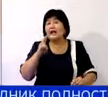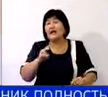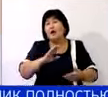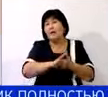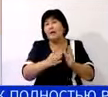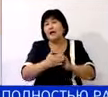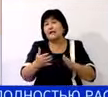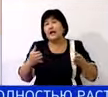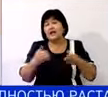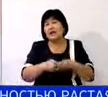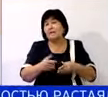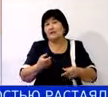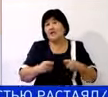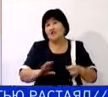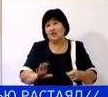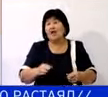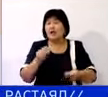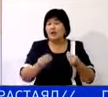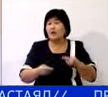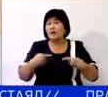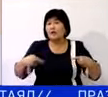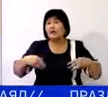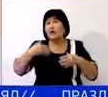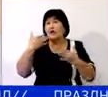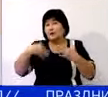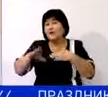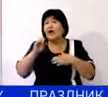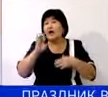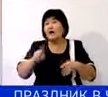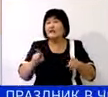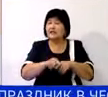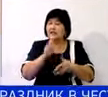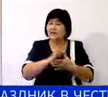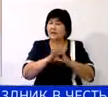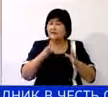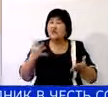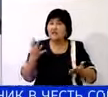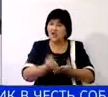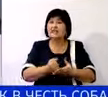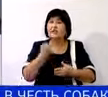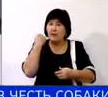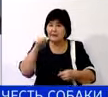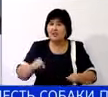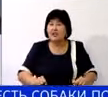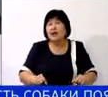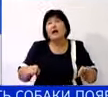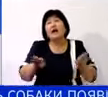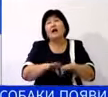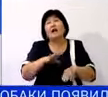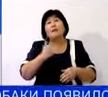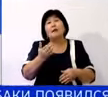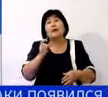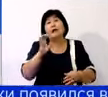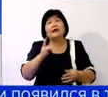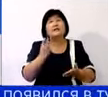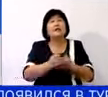этой команды сейчас незавидное. Ряд игроков покинули клуб, так что «Кайсар» имеет все шансы победить. Как бы то ни было, перед